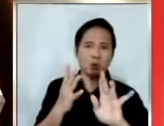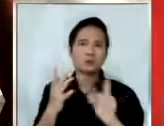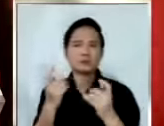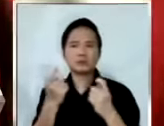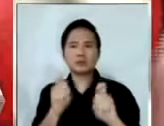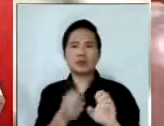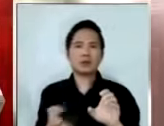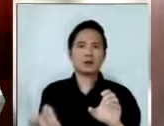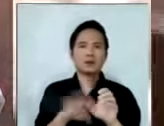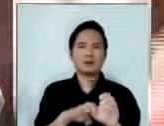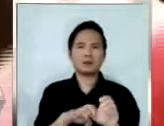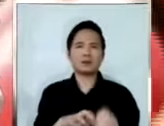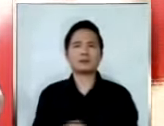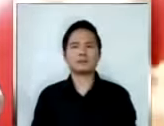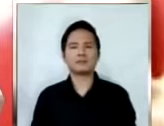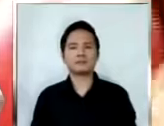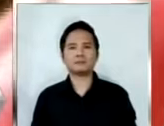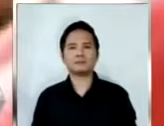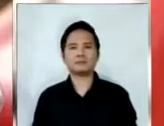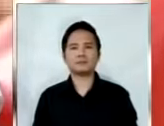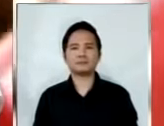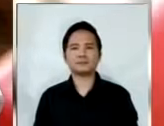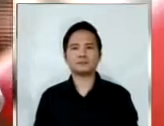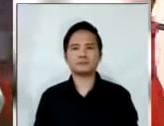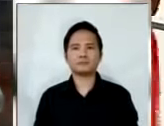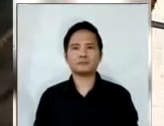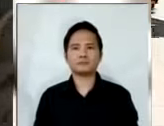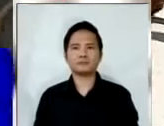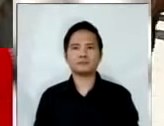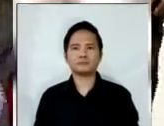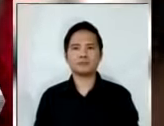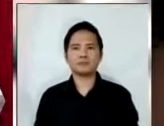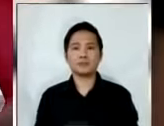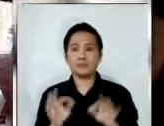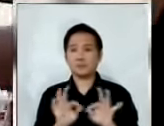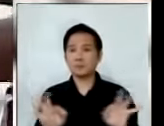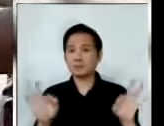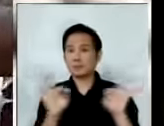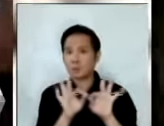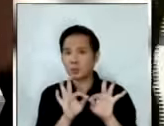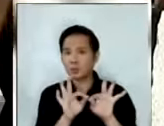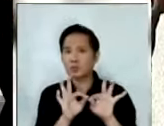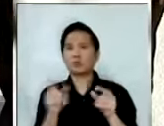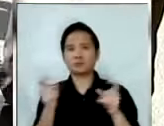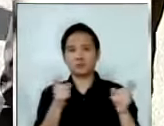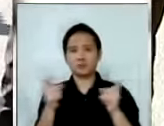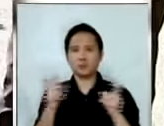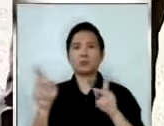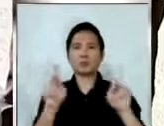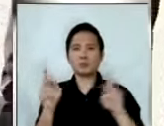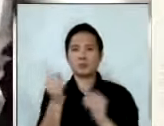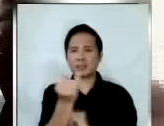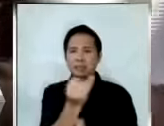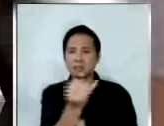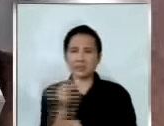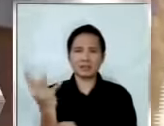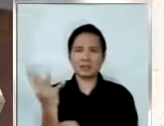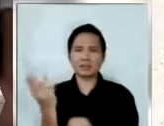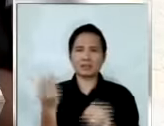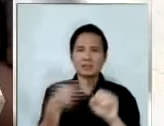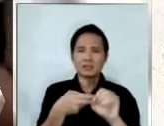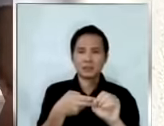Malaking hamon din sa mga konduktor ang pagkontrol ng mga tao at ang pagtiyak na bago sumakay, nakuha ang body temperature